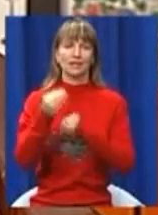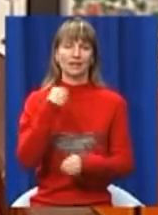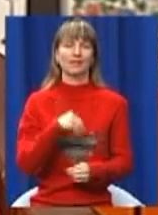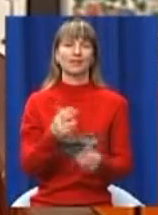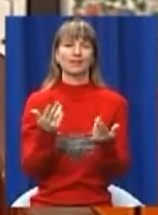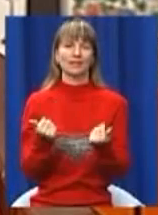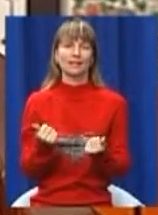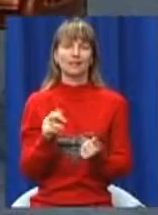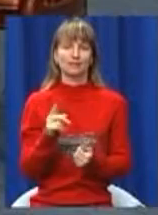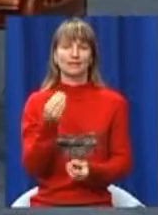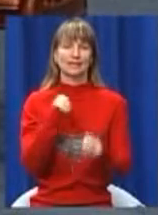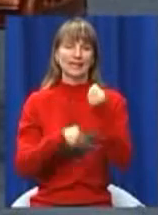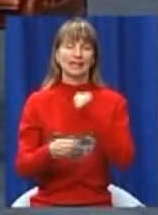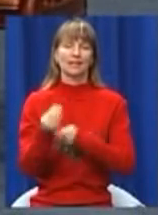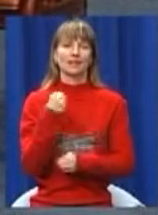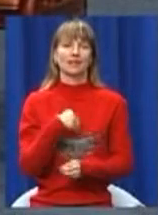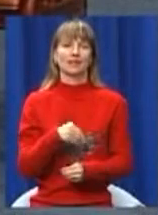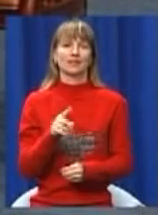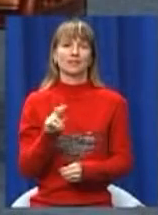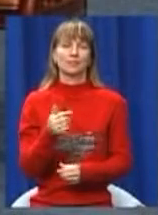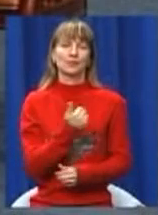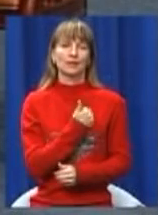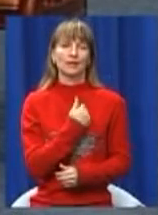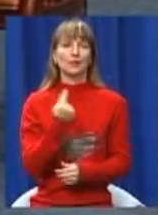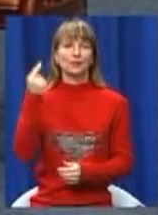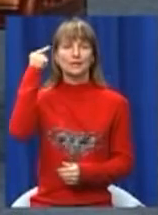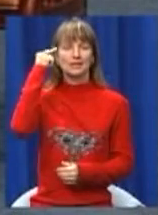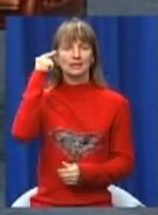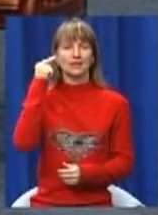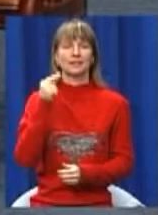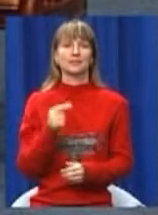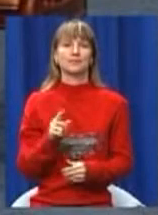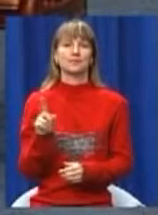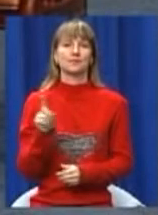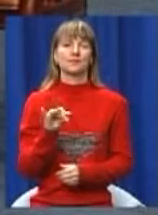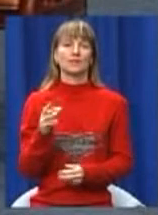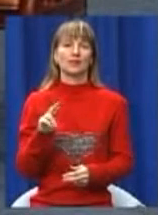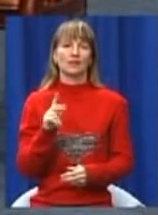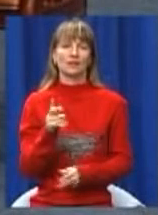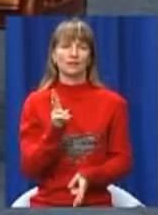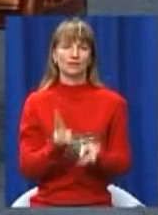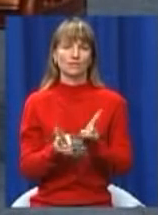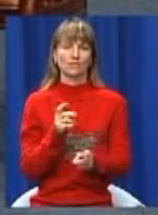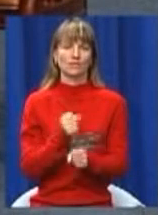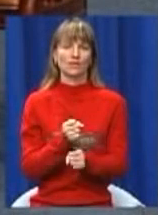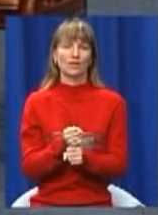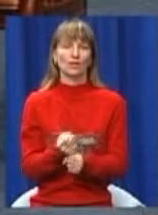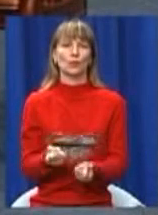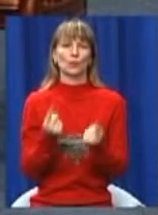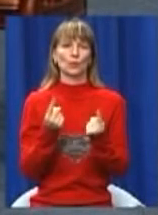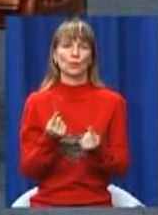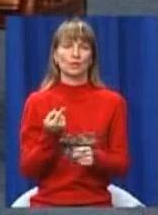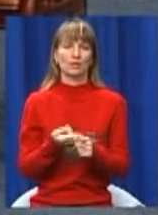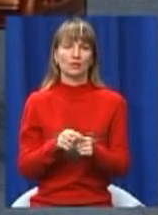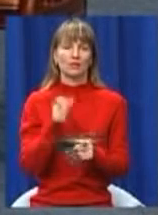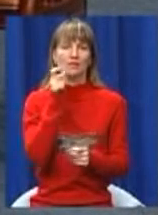Да, їла і їла. Тож, а хотілося б тобі дізнатися взагалі, що і як її виготовляють, і звідки вона походить, ця